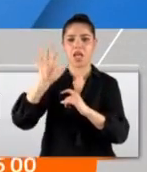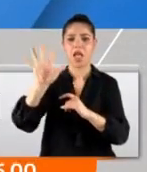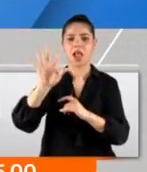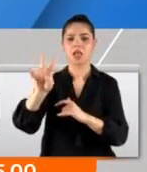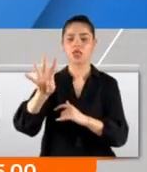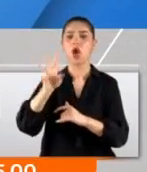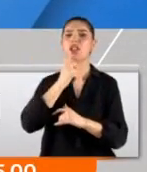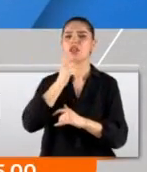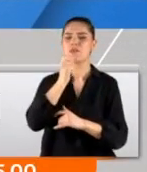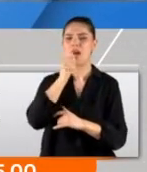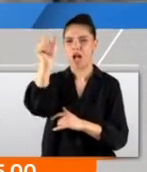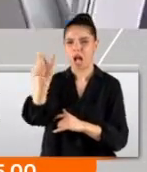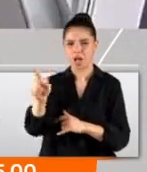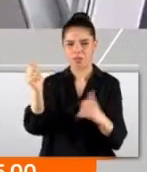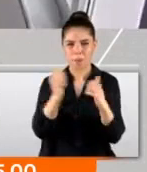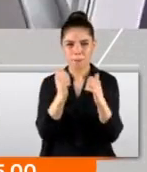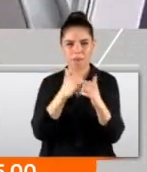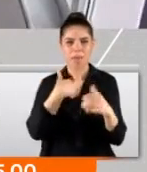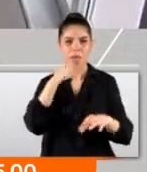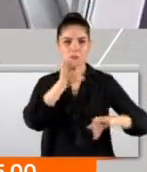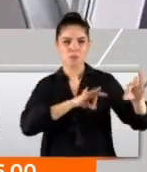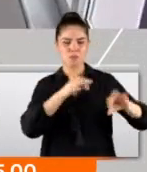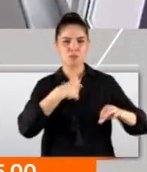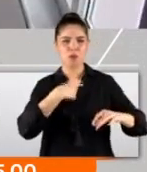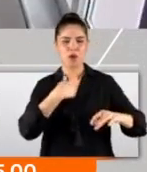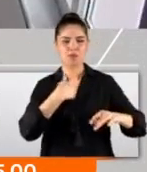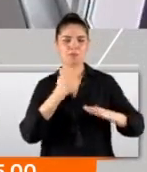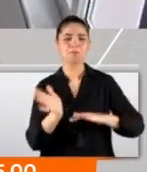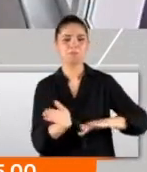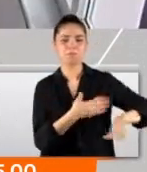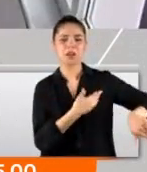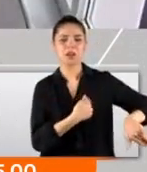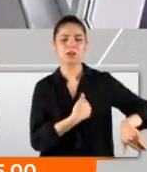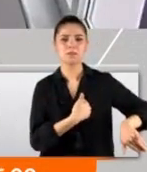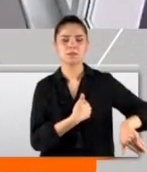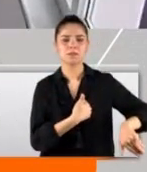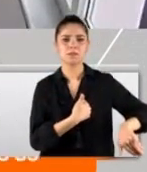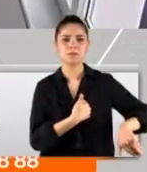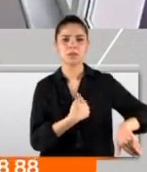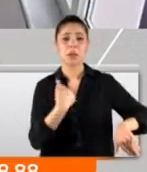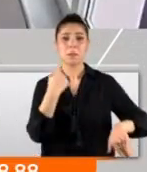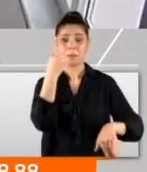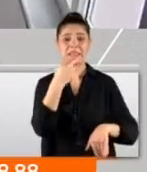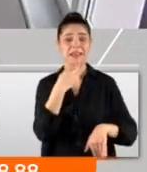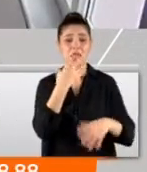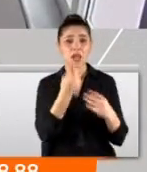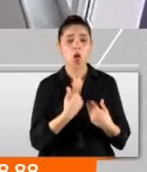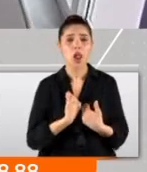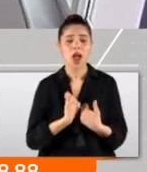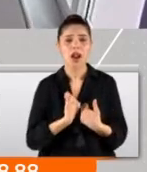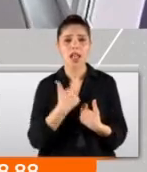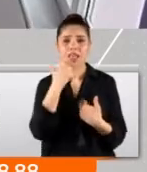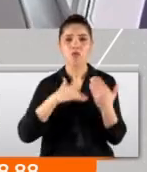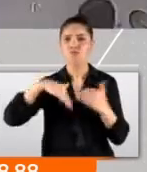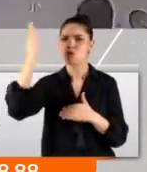bir adamla benim mühendis kimliğimi bırakın, mühendis kimliğimi bir kenara atıyorum. Bir kadının ve yaşça